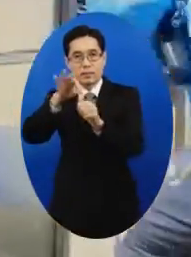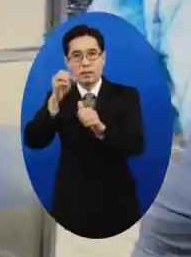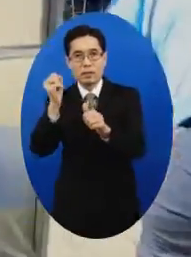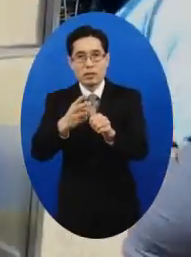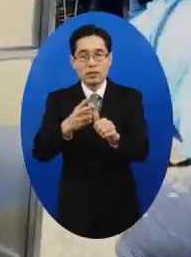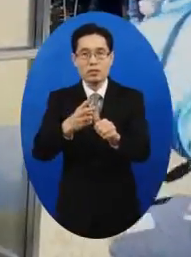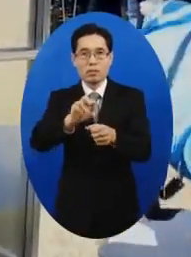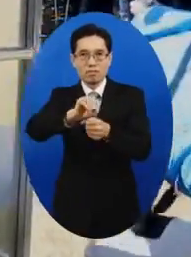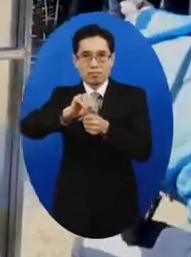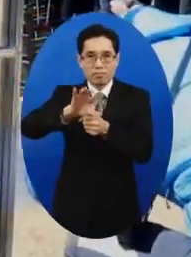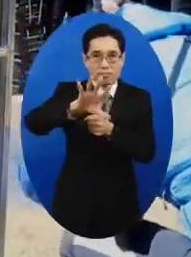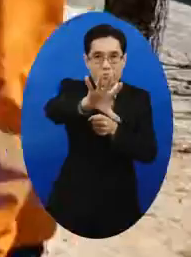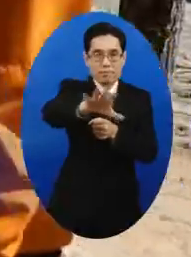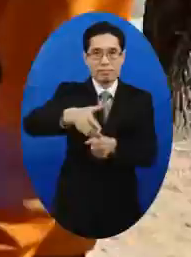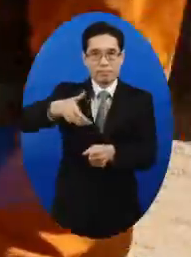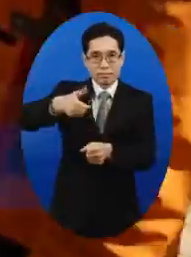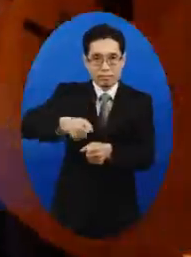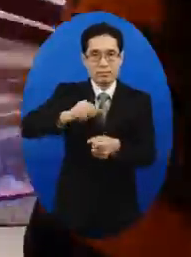등이 이루어졌습니다